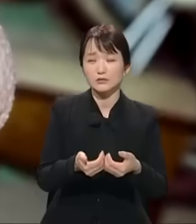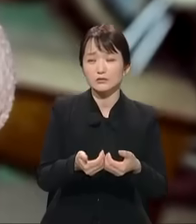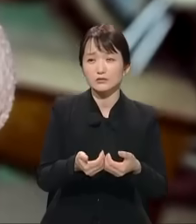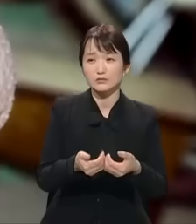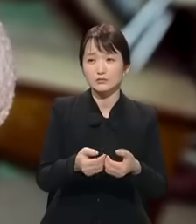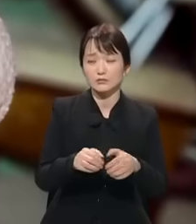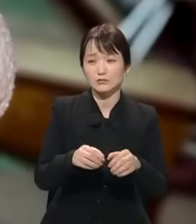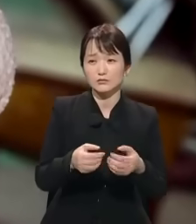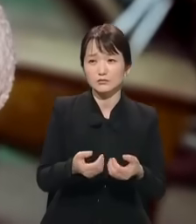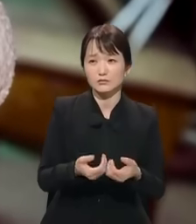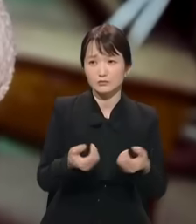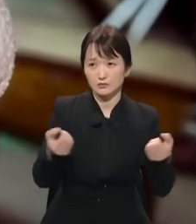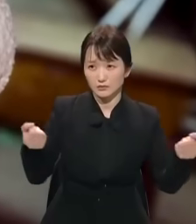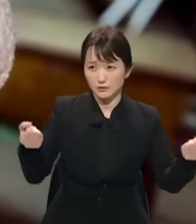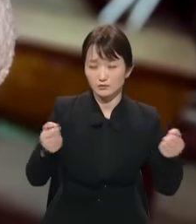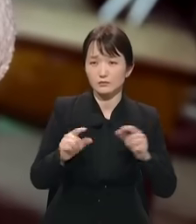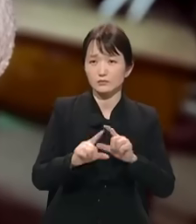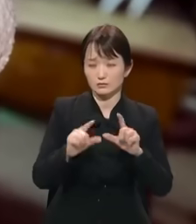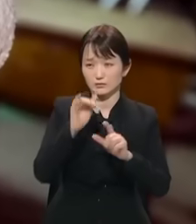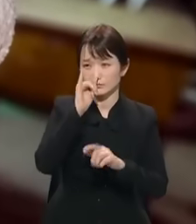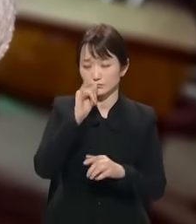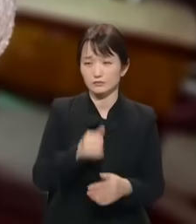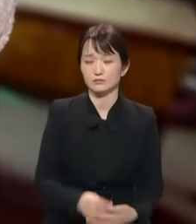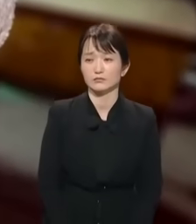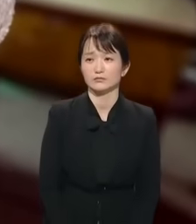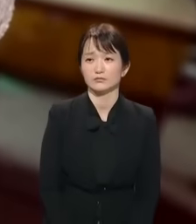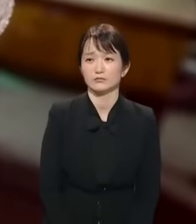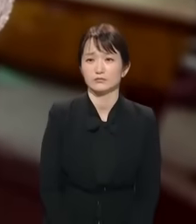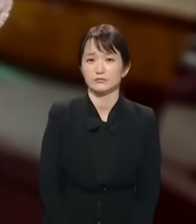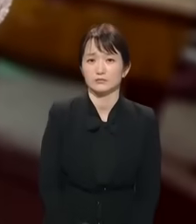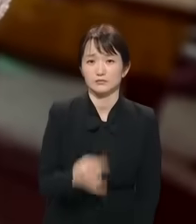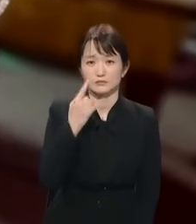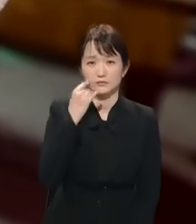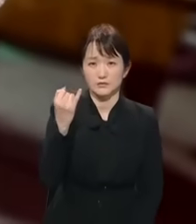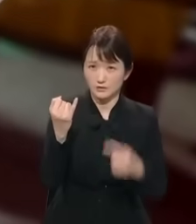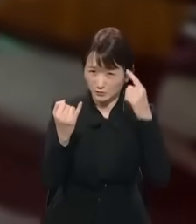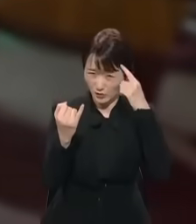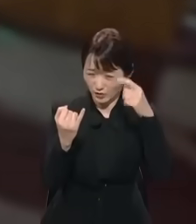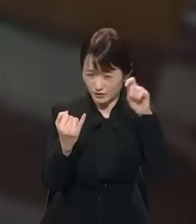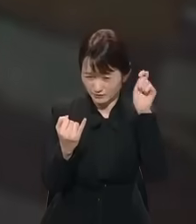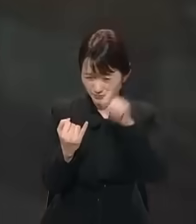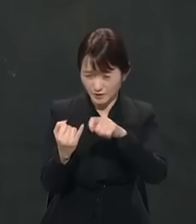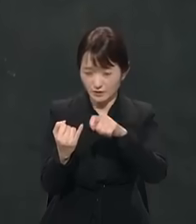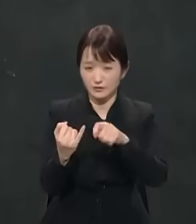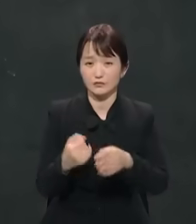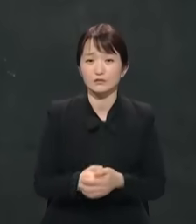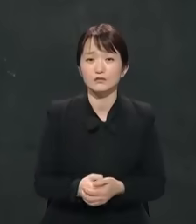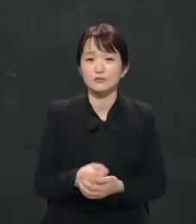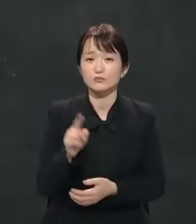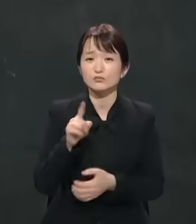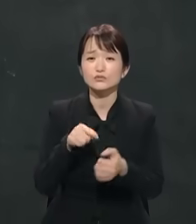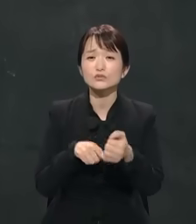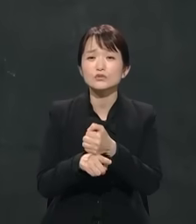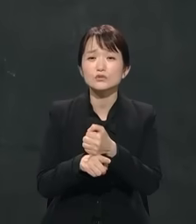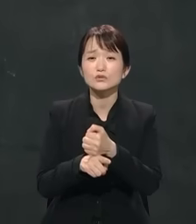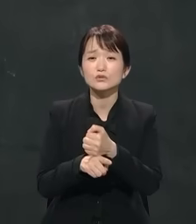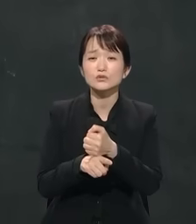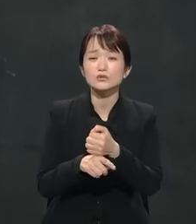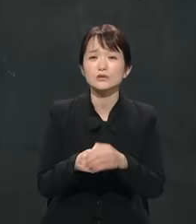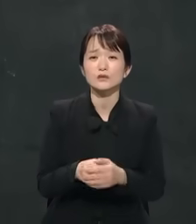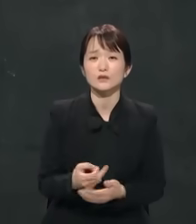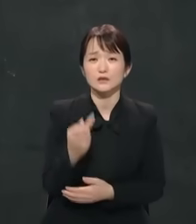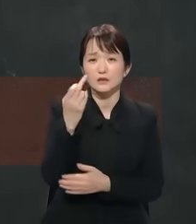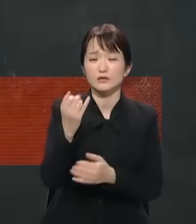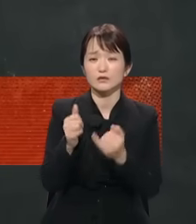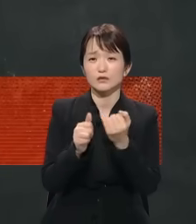상황이라고 합니다. 아이고 세상에 지금 머리를 맞으신 것 같아요. 아니 도대체 무슨 억하심정에 있어서 형수를